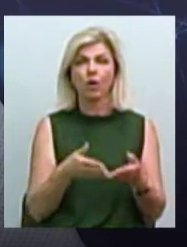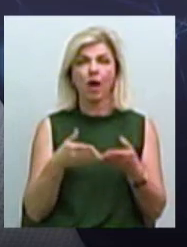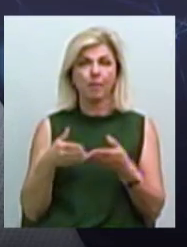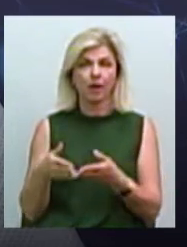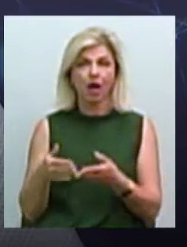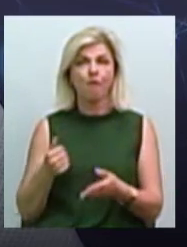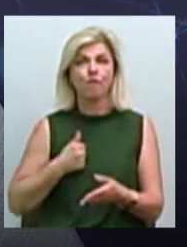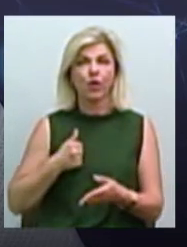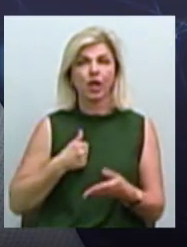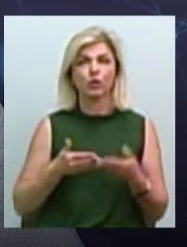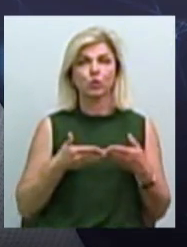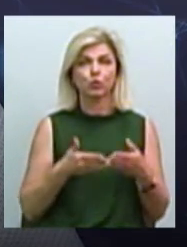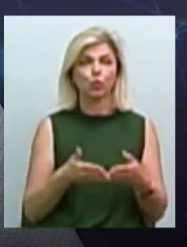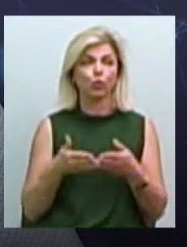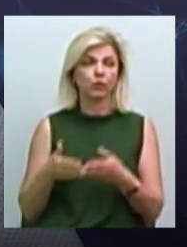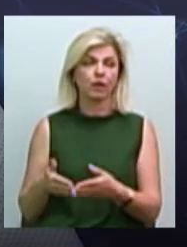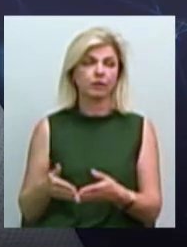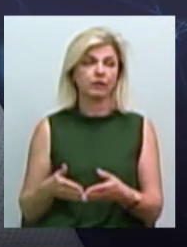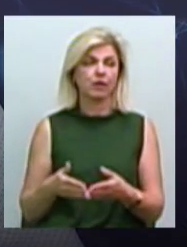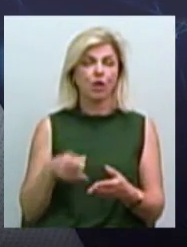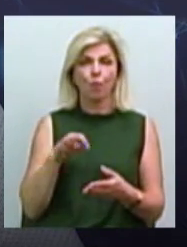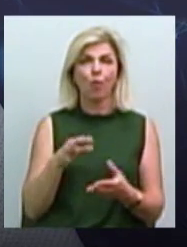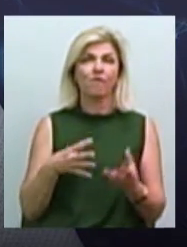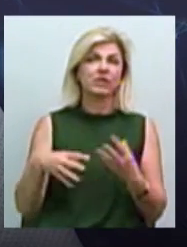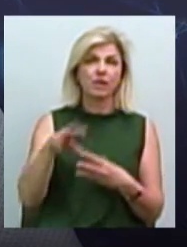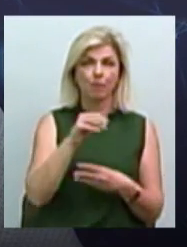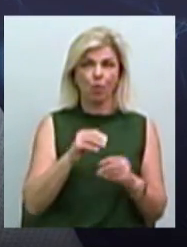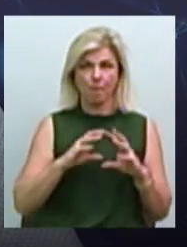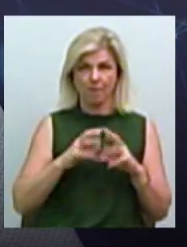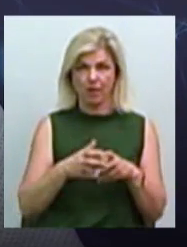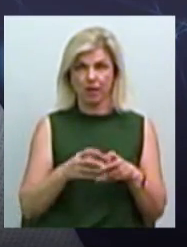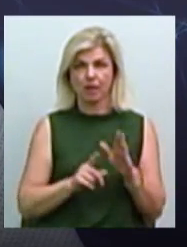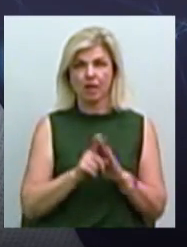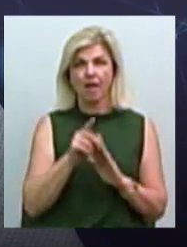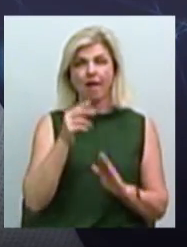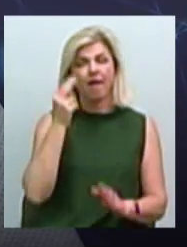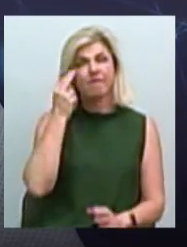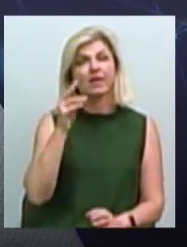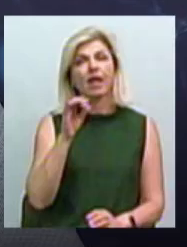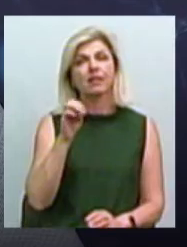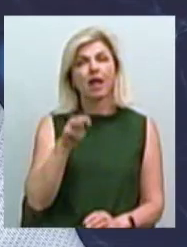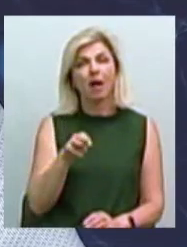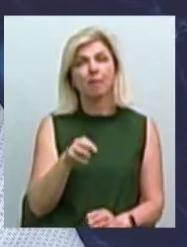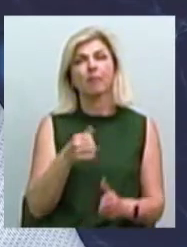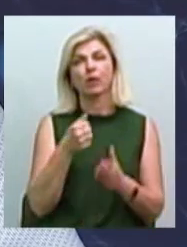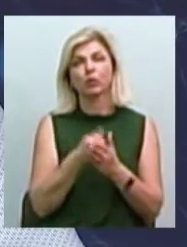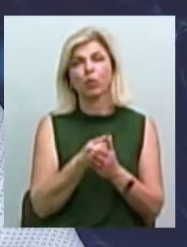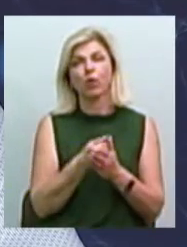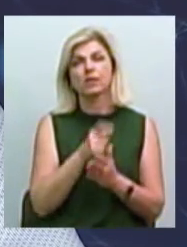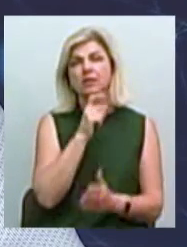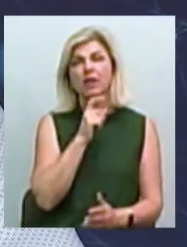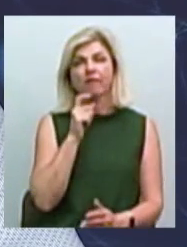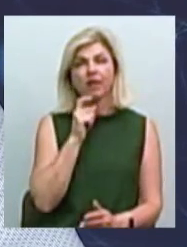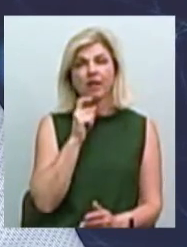воєнні суда по термінології, кораблях по всьому світу, починаючи від В'єтнаму і заканчивая там